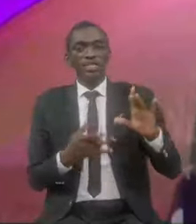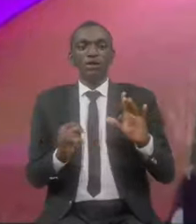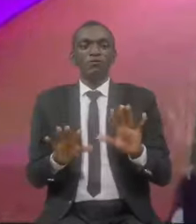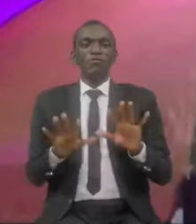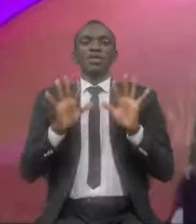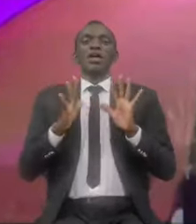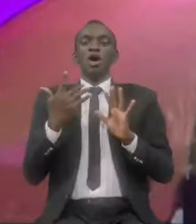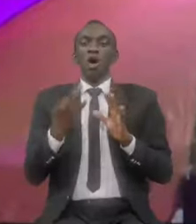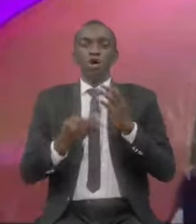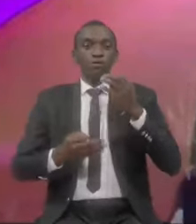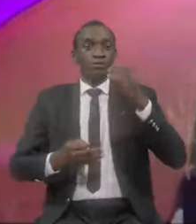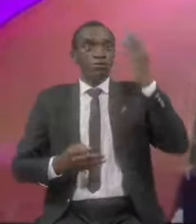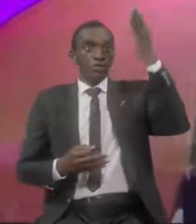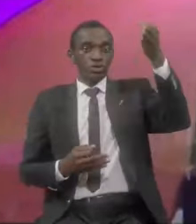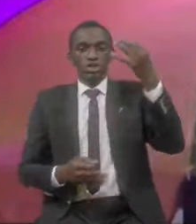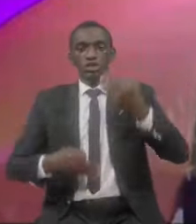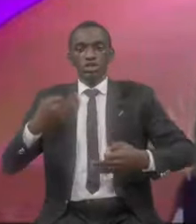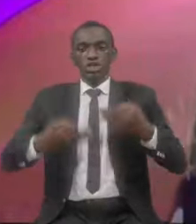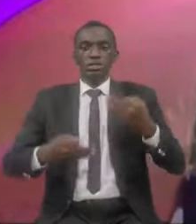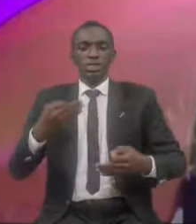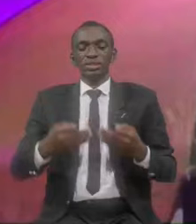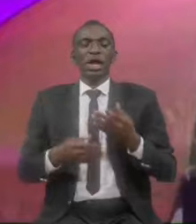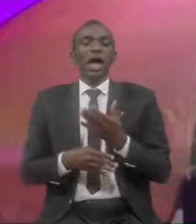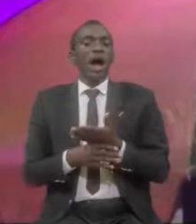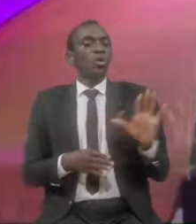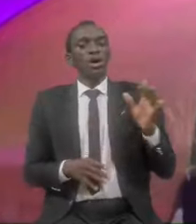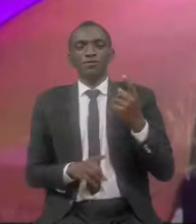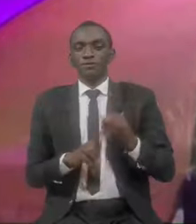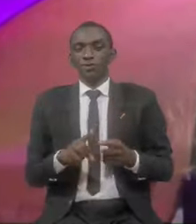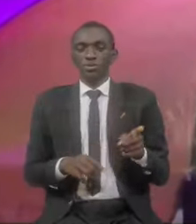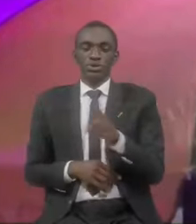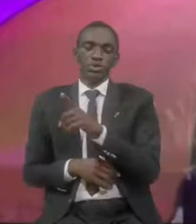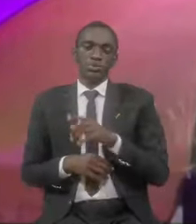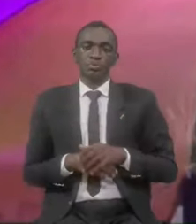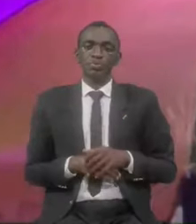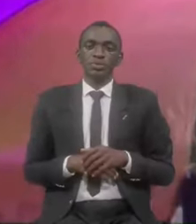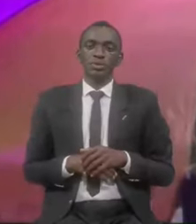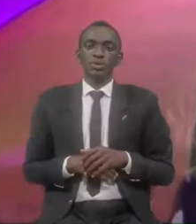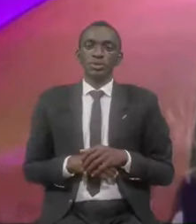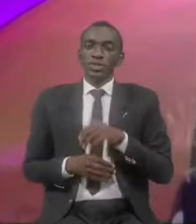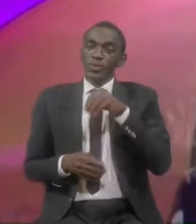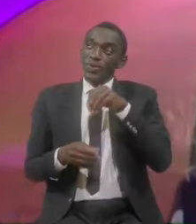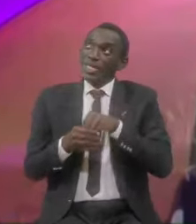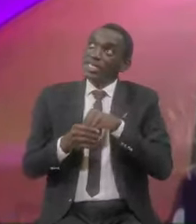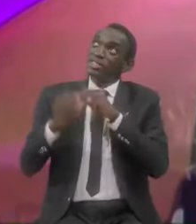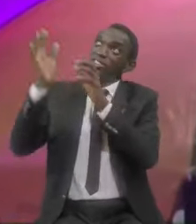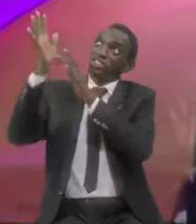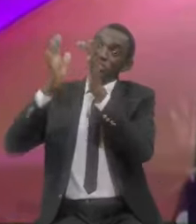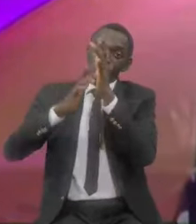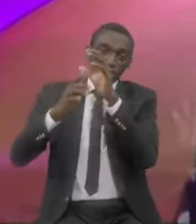il ôte la crainte du jugement futur de vous. En lui